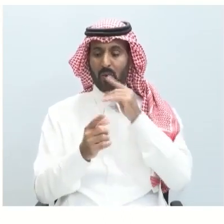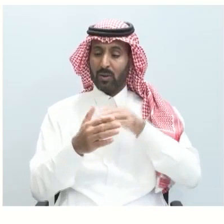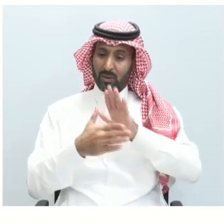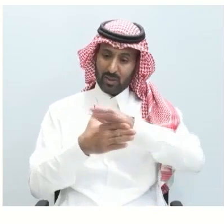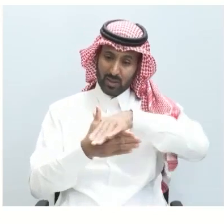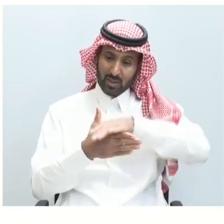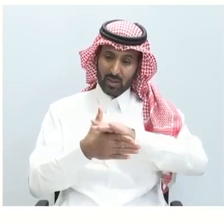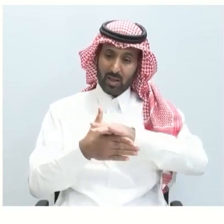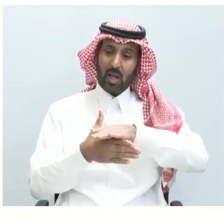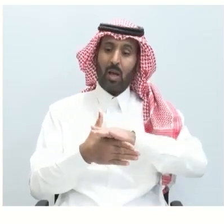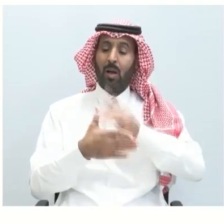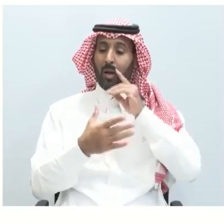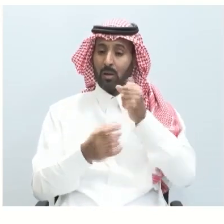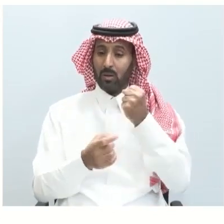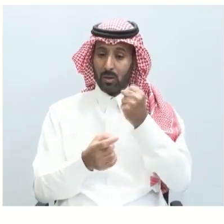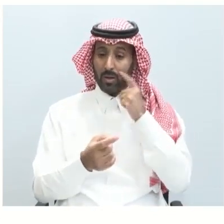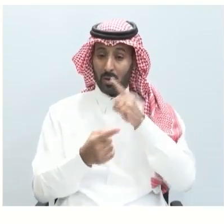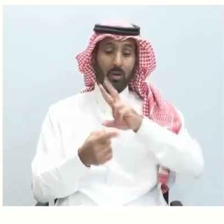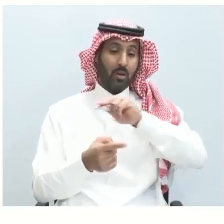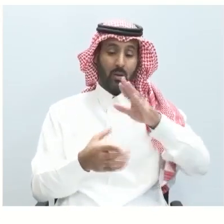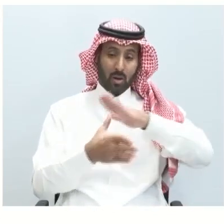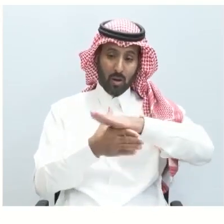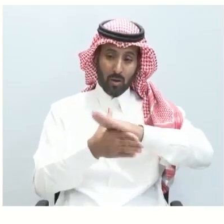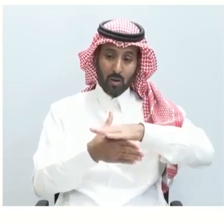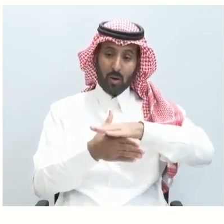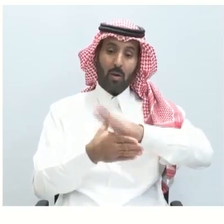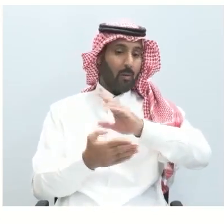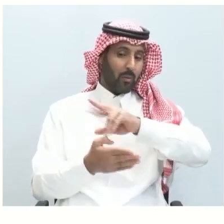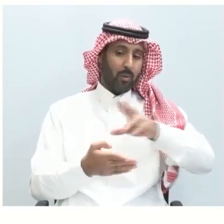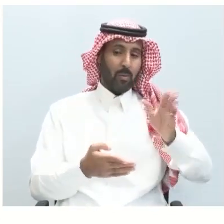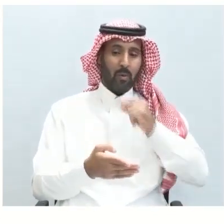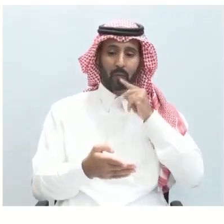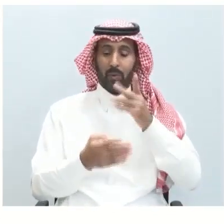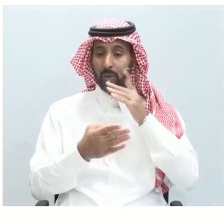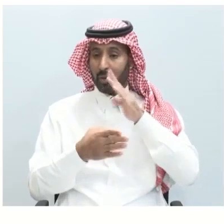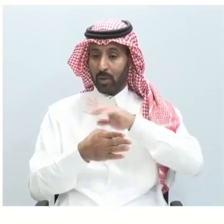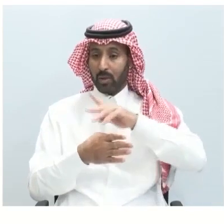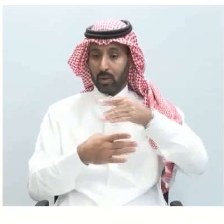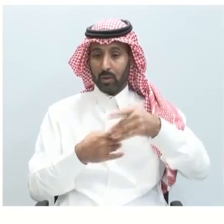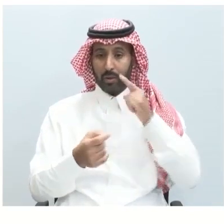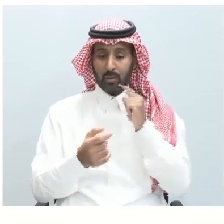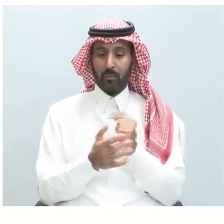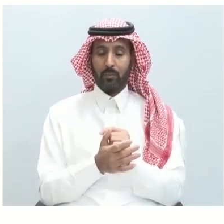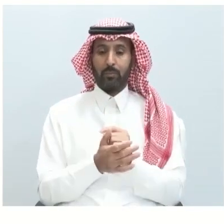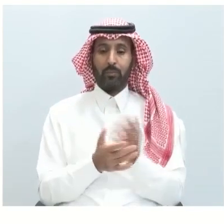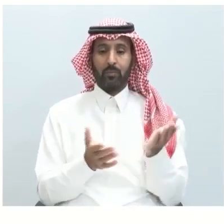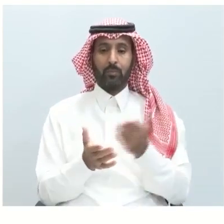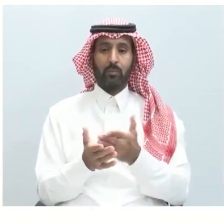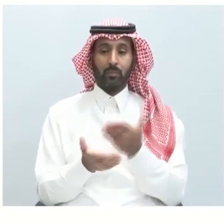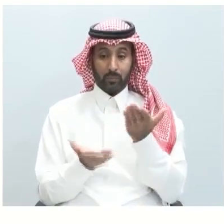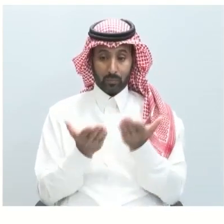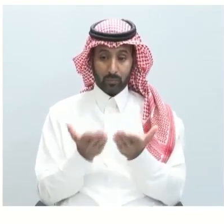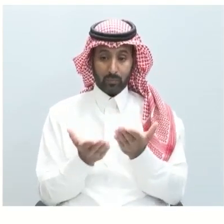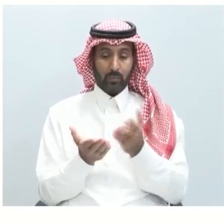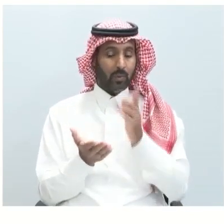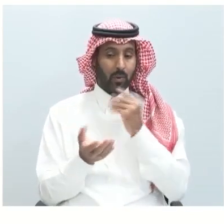التوازن تكون القوه متوازنه فلا يحدث اي تغيير عندما يكون التوازن بين المواد لا يحدث اي تغيير